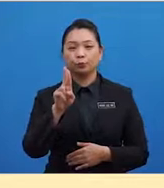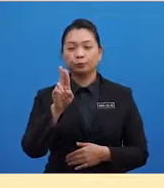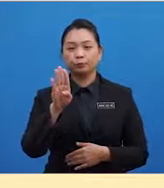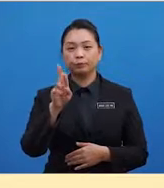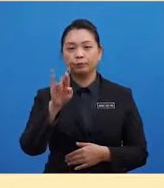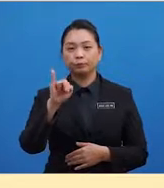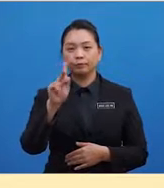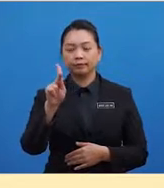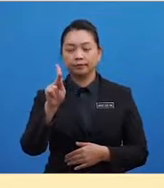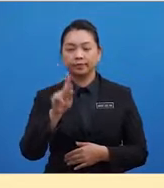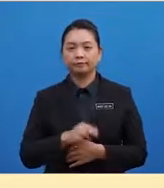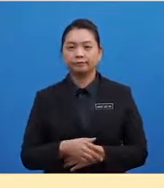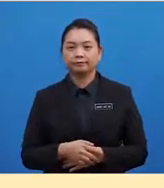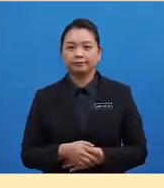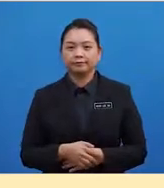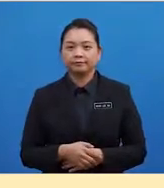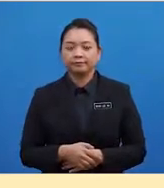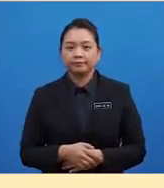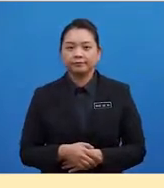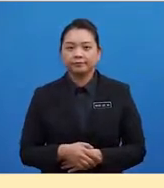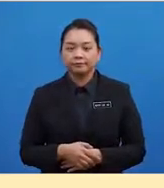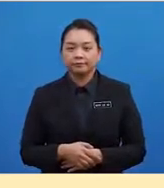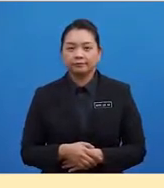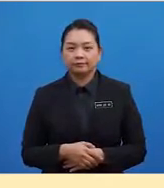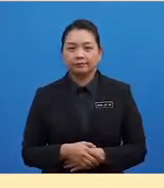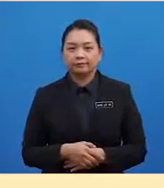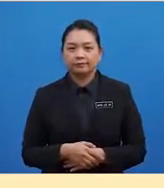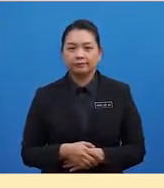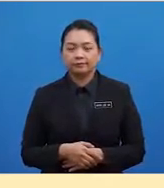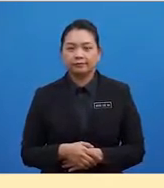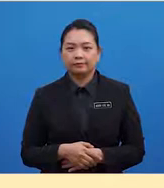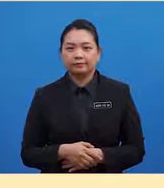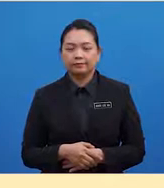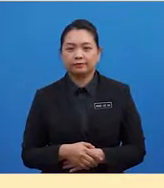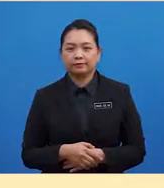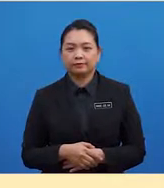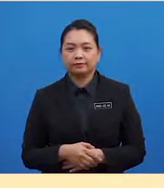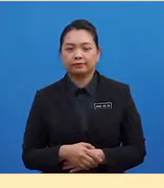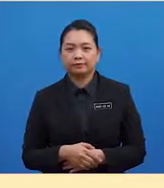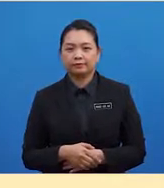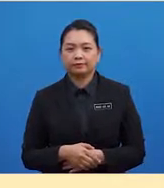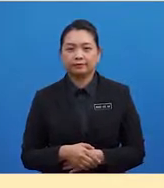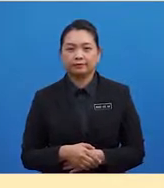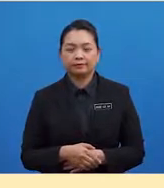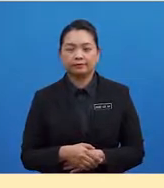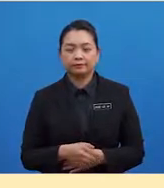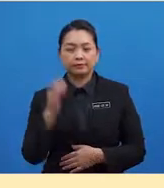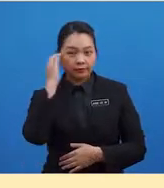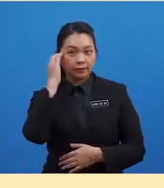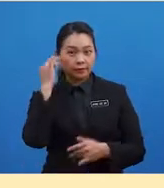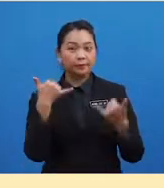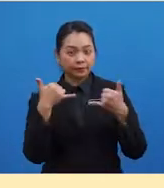bentuk kubus kan? Tetapi, yang ini dikatakan istimewa. Murid-murid, tahu tak bahawa permainan